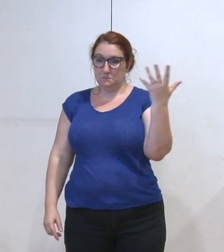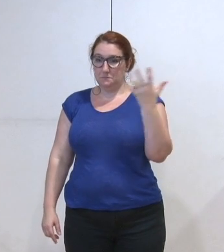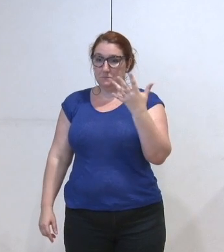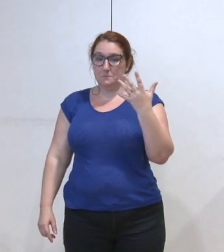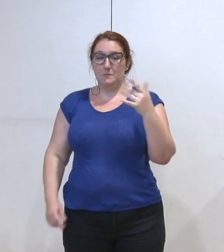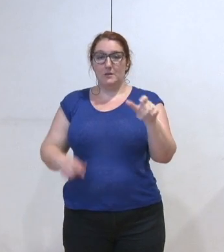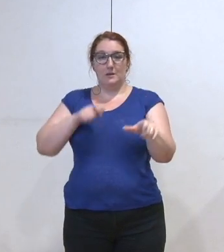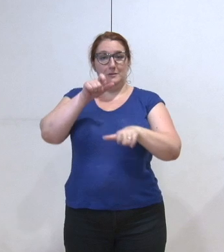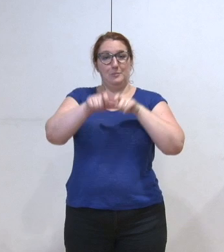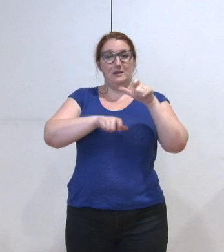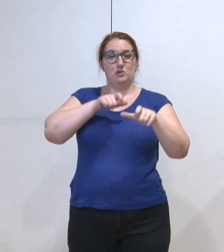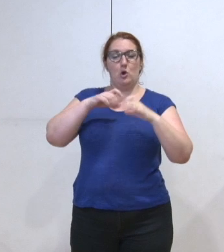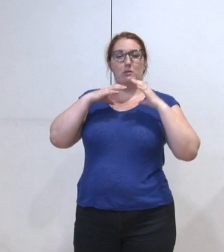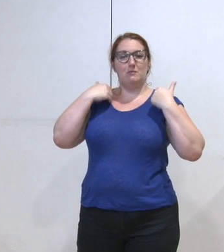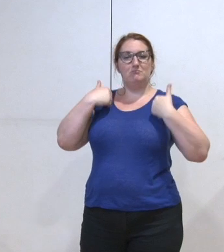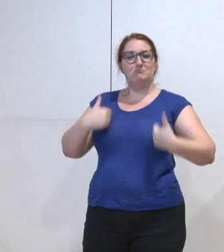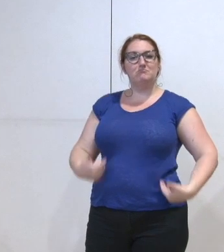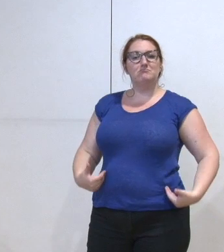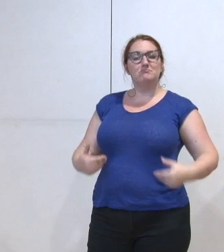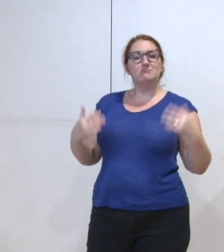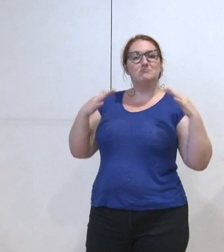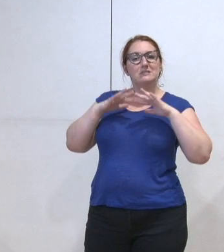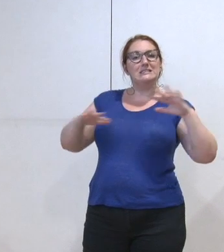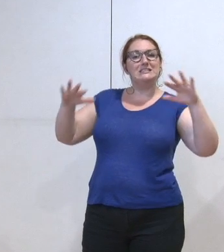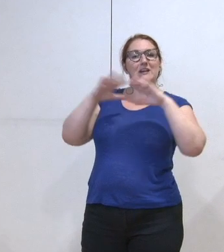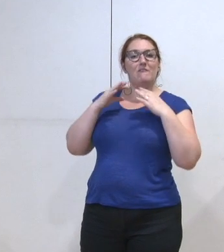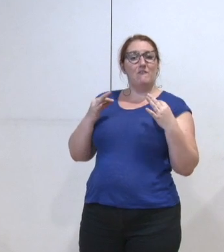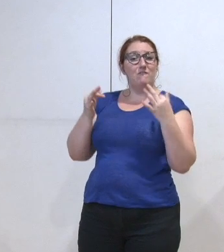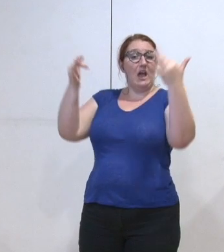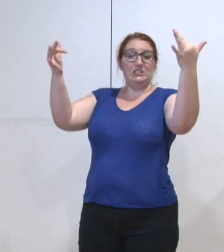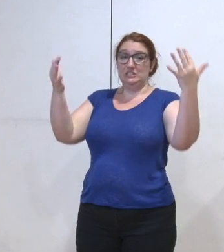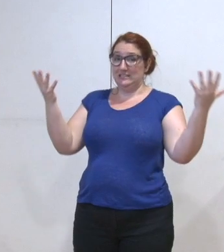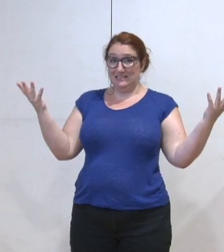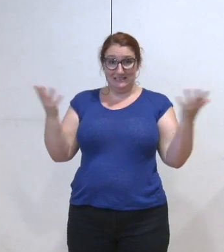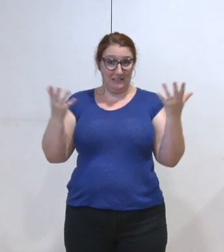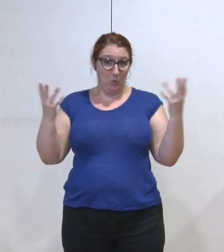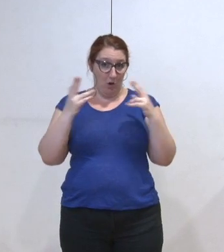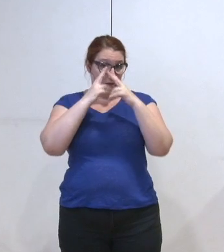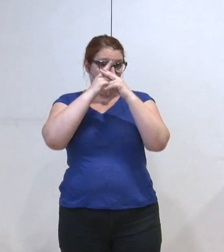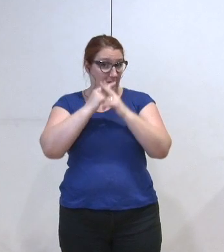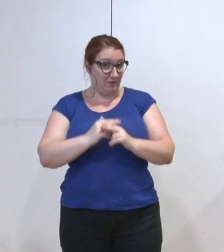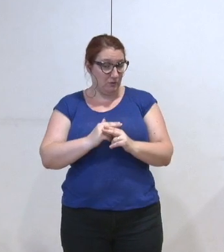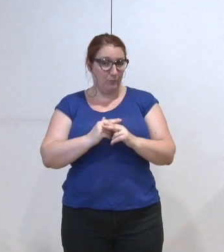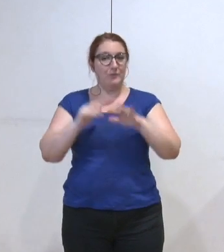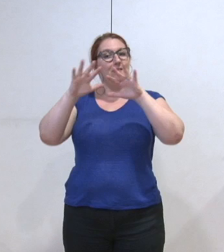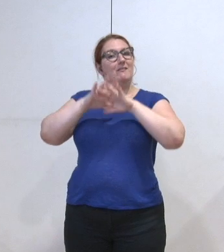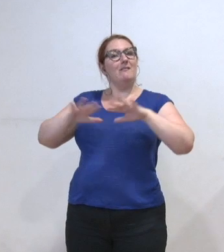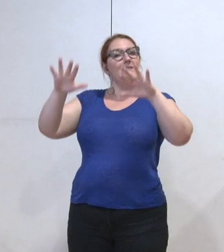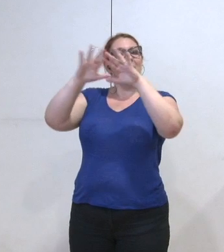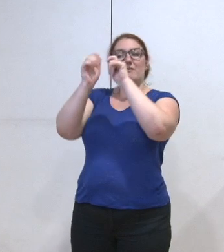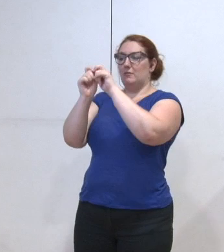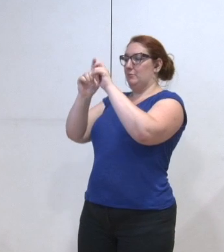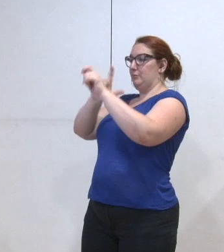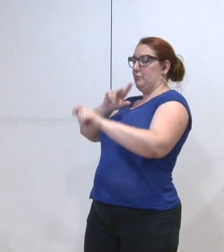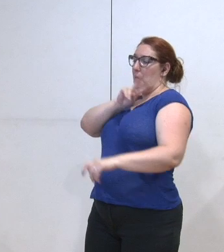allocataires fragiles donc un allocataire fragile est défini comme un allocataire donc CAF dont les revenus dépassent le seuil de